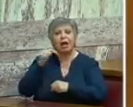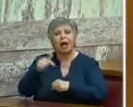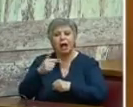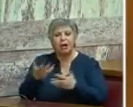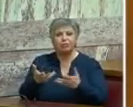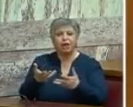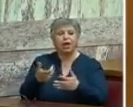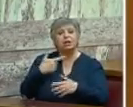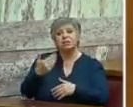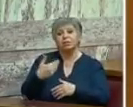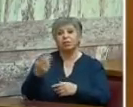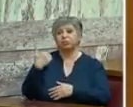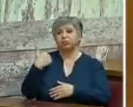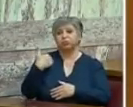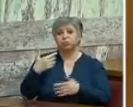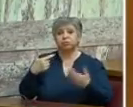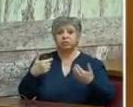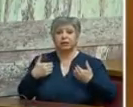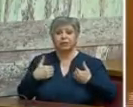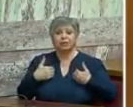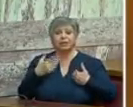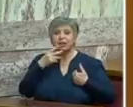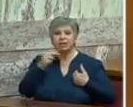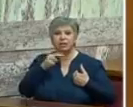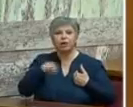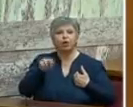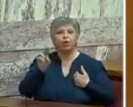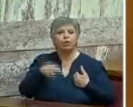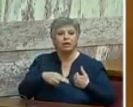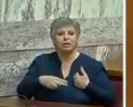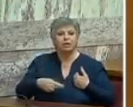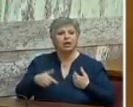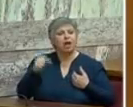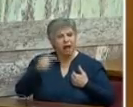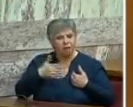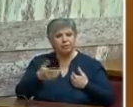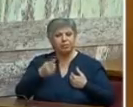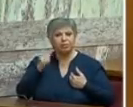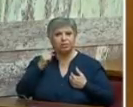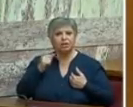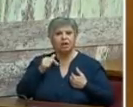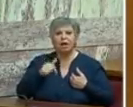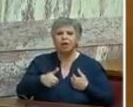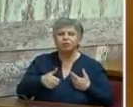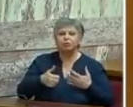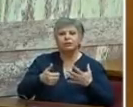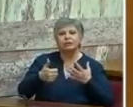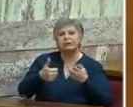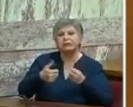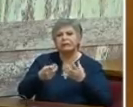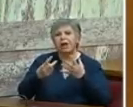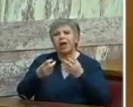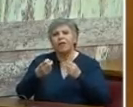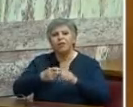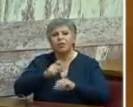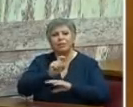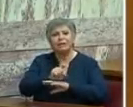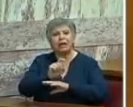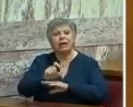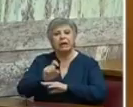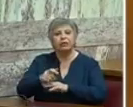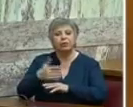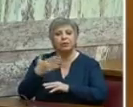Εσείς γιατί την καταργήσατε? Γιατί καταλάβατε ότι θα ανέβει καμιά ξεταριά 70 εκατομμύρια που σας έλεγε ο ΟΠΗ η δαπάνη και το κλείσατε